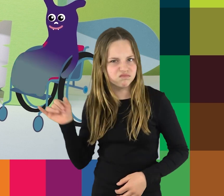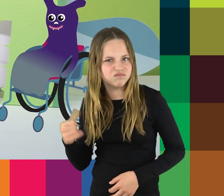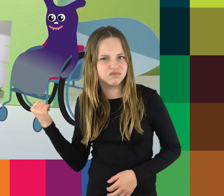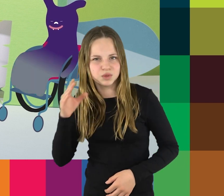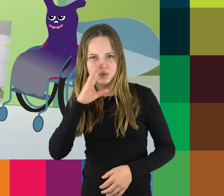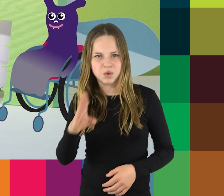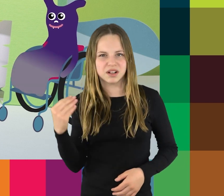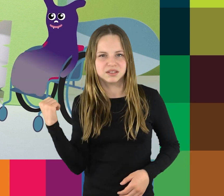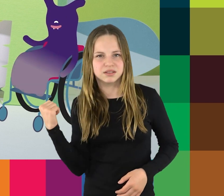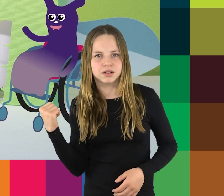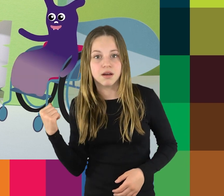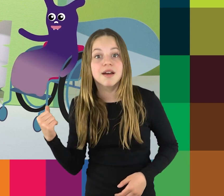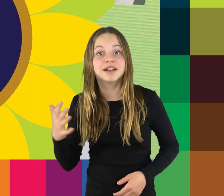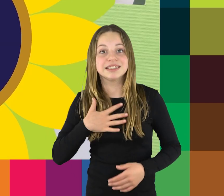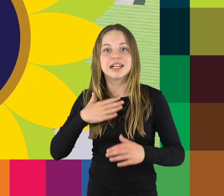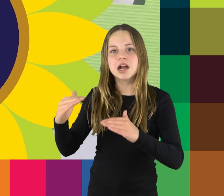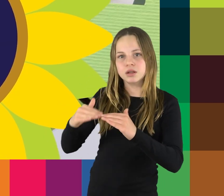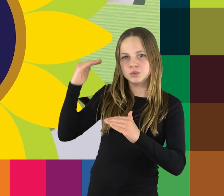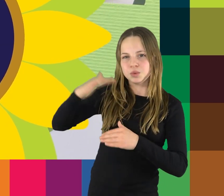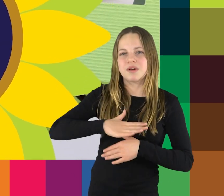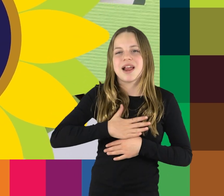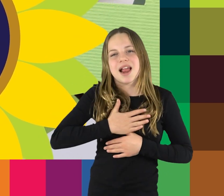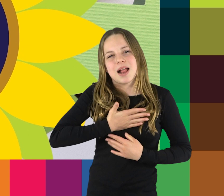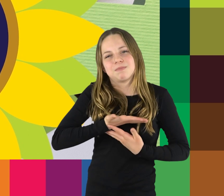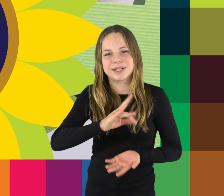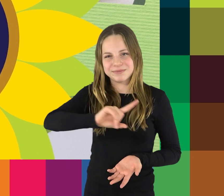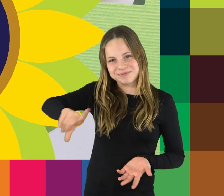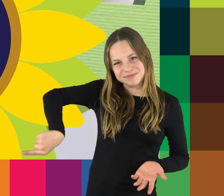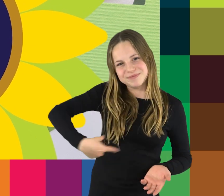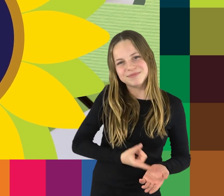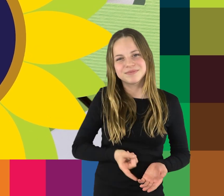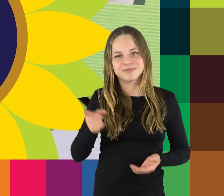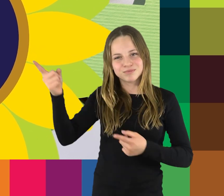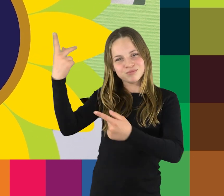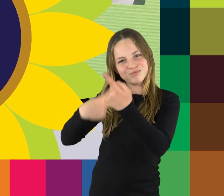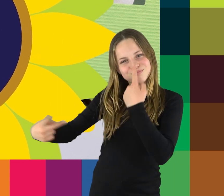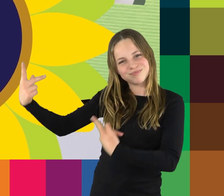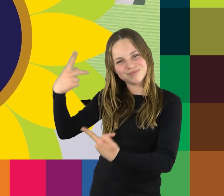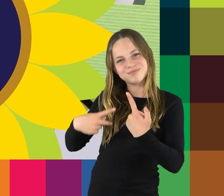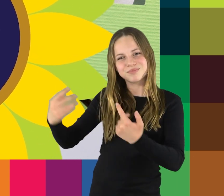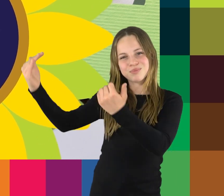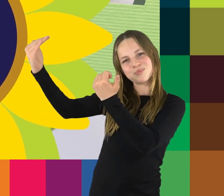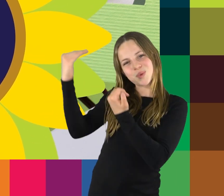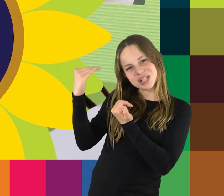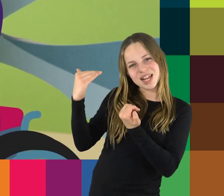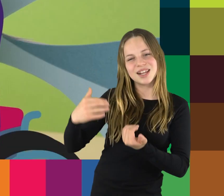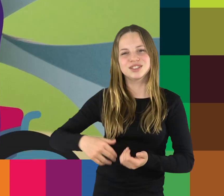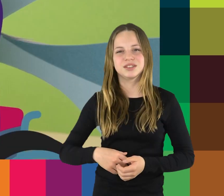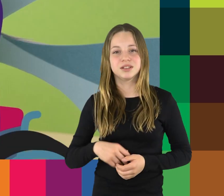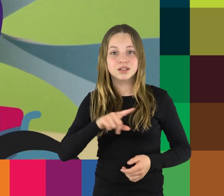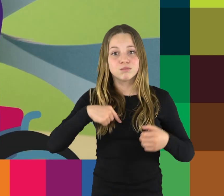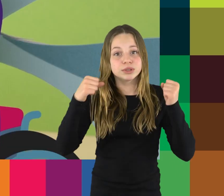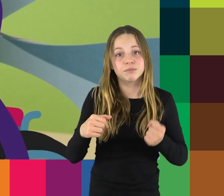C'est quoi ce droit? On a le droit d'avoir quelqu'un qui s'occupe de nous. Des adultes qui nous aiment et nous protègent. Ça peut être notre